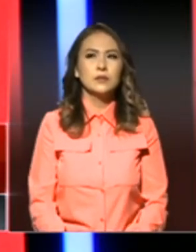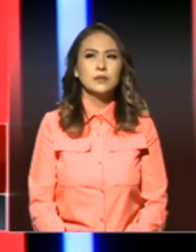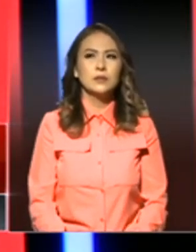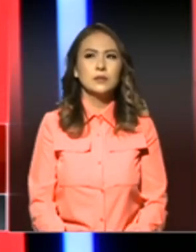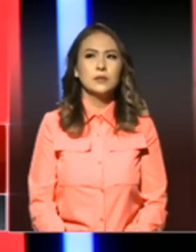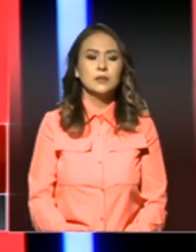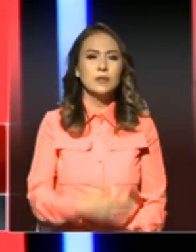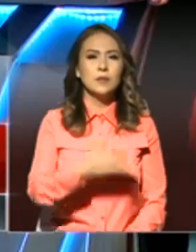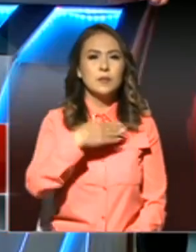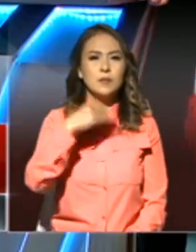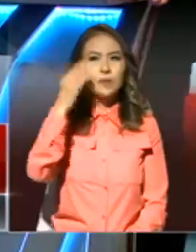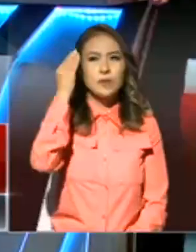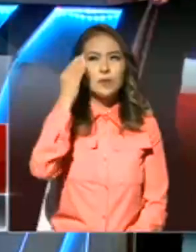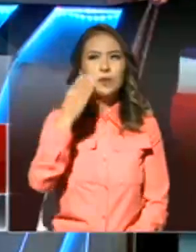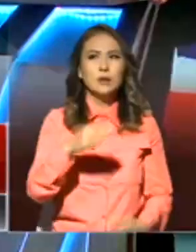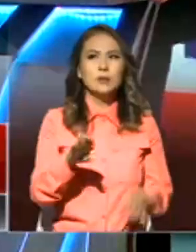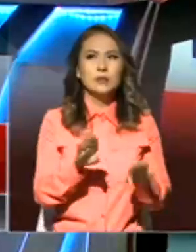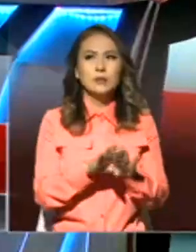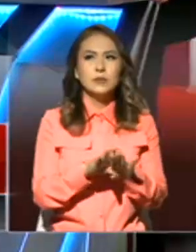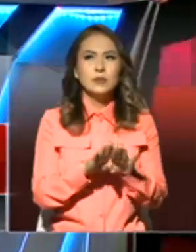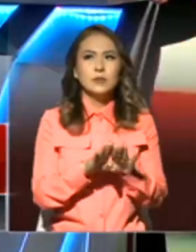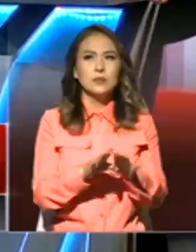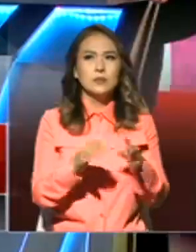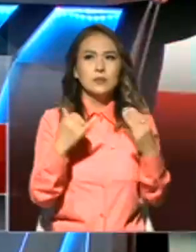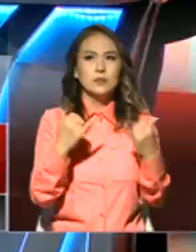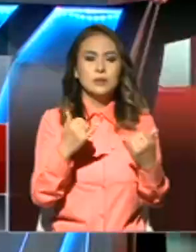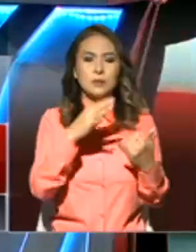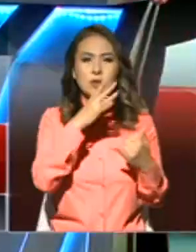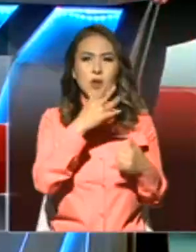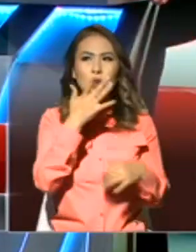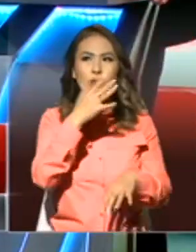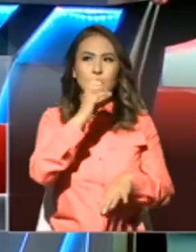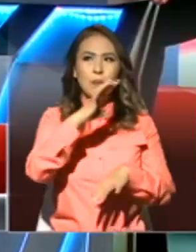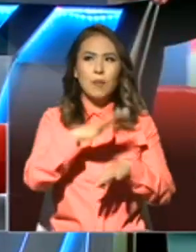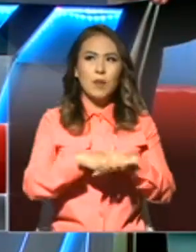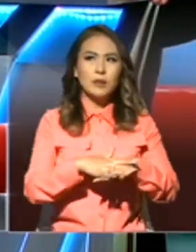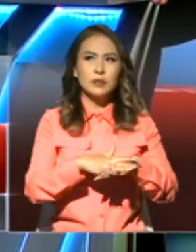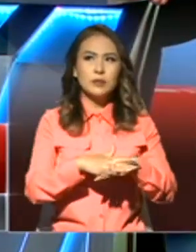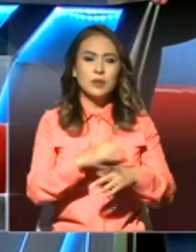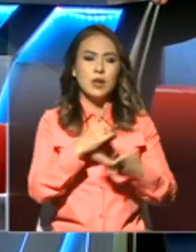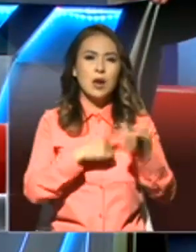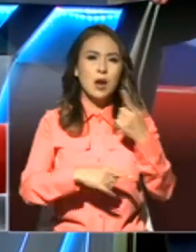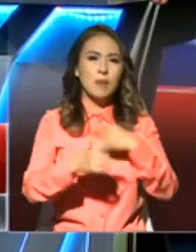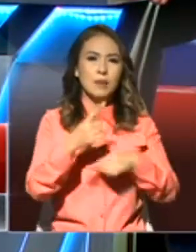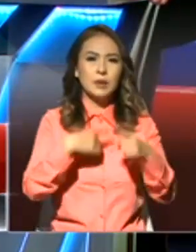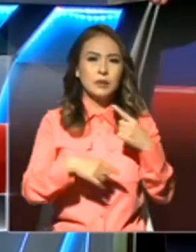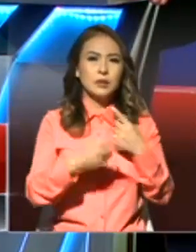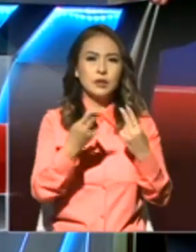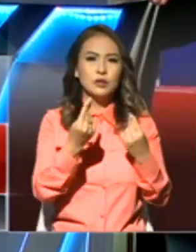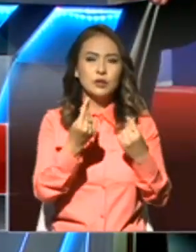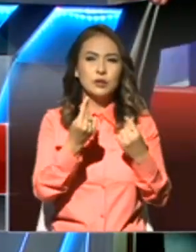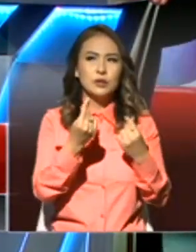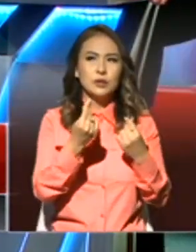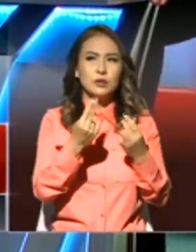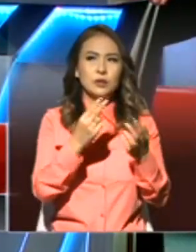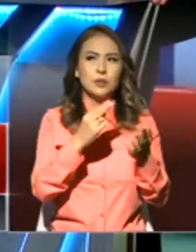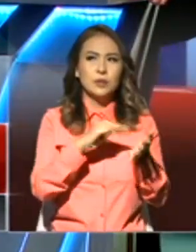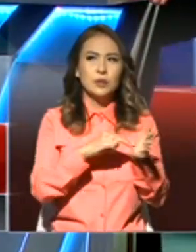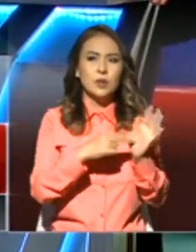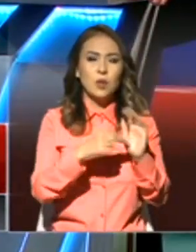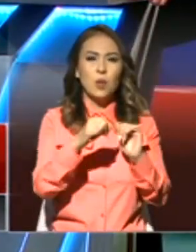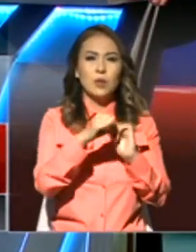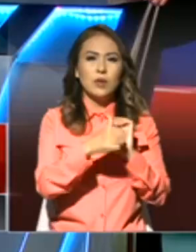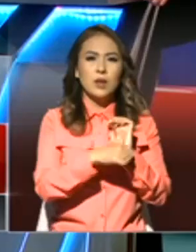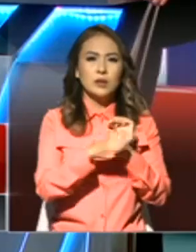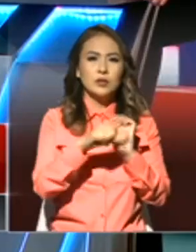пікірім, жаңағы Мақсат мырза айтты ғой, бүгінгі таңда ұлттық банктің жаңағы қайта қаржыландыру қойылымы